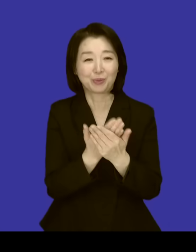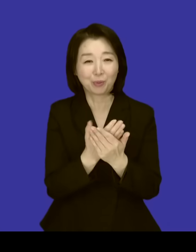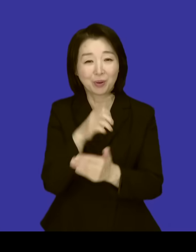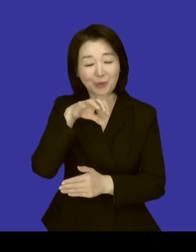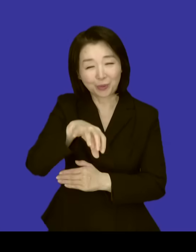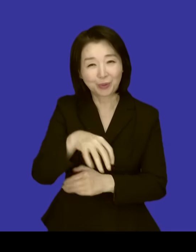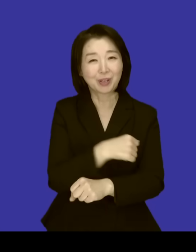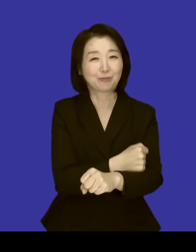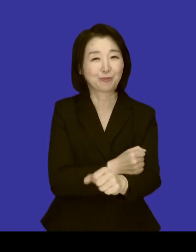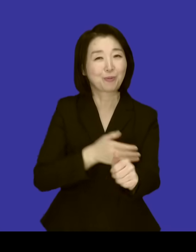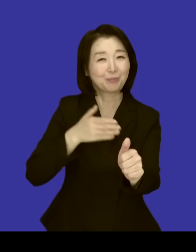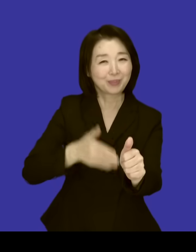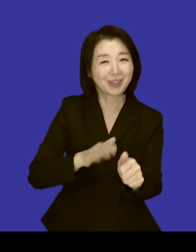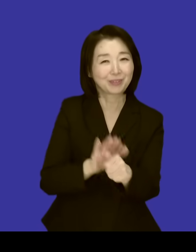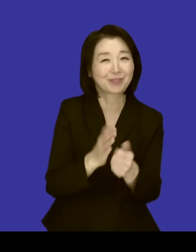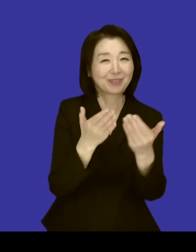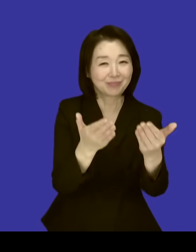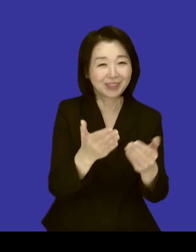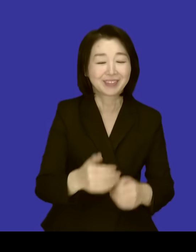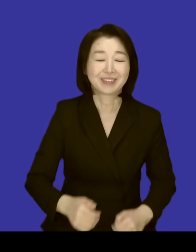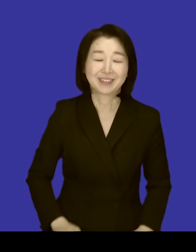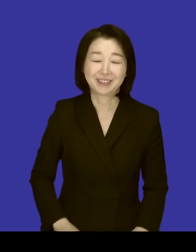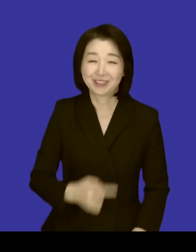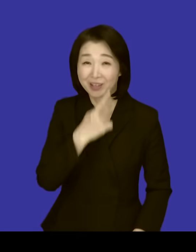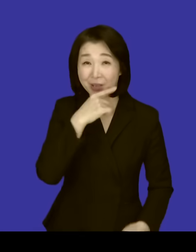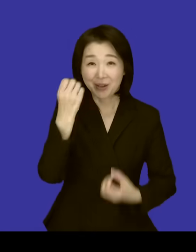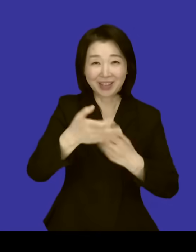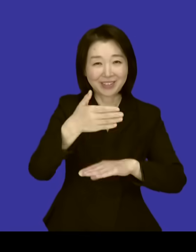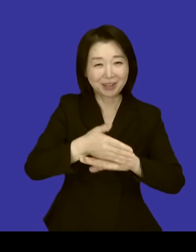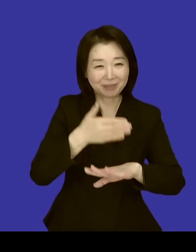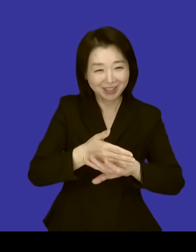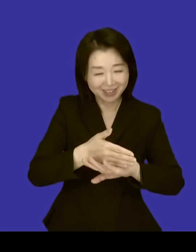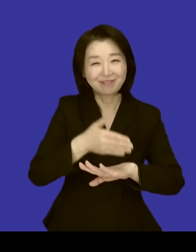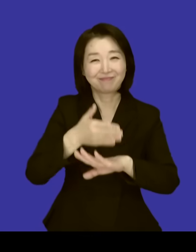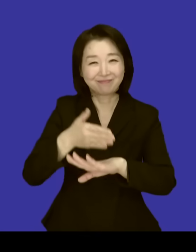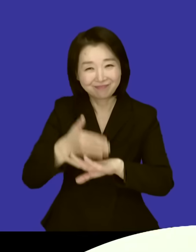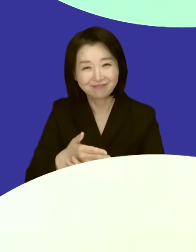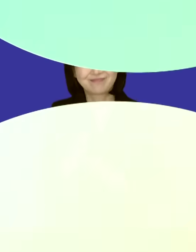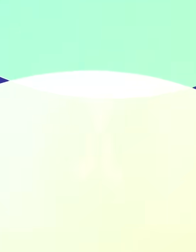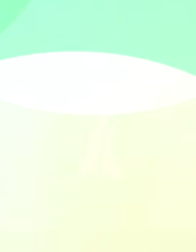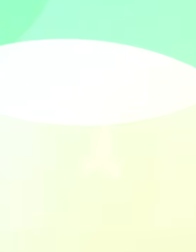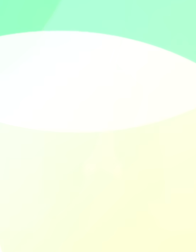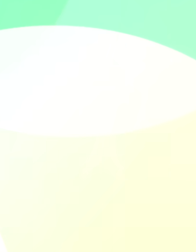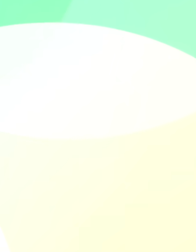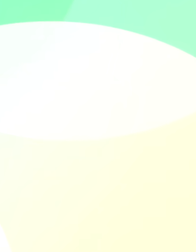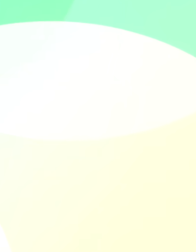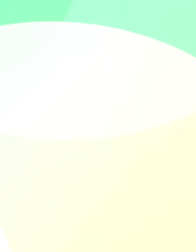현장에서 애써 주시기를 저희도 응원하겠습니다. 감사합니다. 오늘 귀한 간증 고맙습니다. 감사합니다. 감사합니다. 감사합니다.